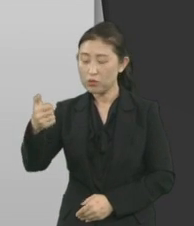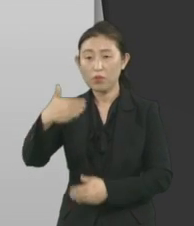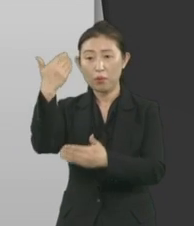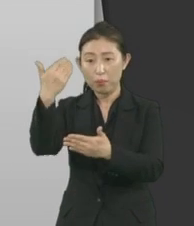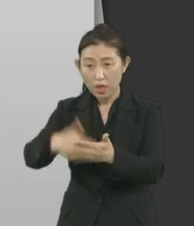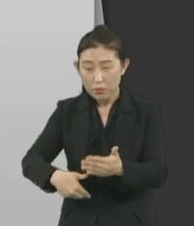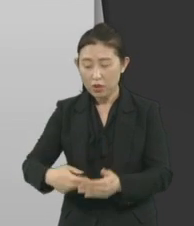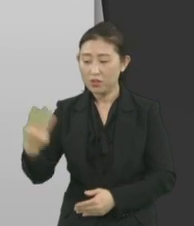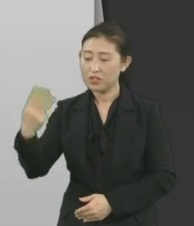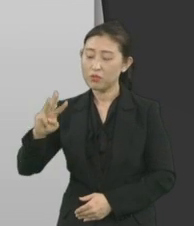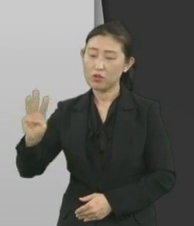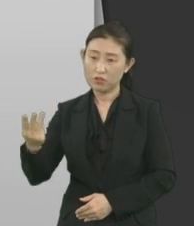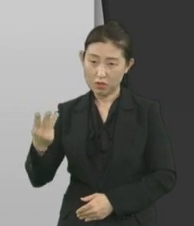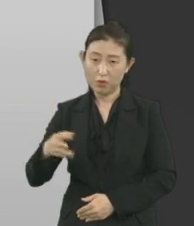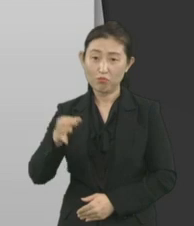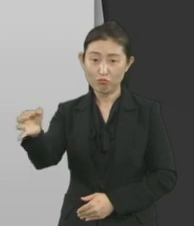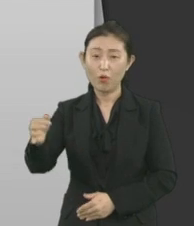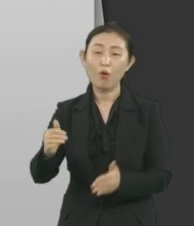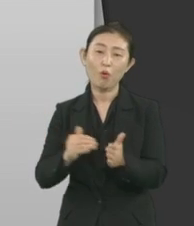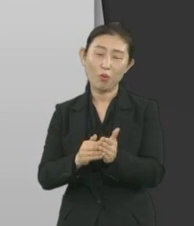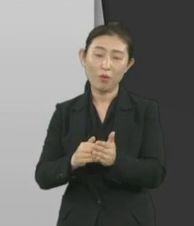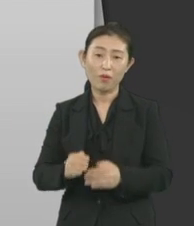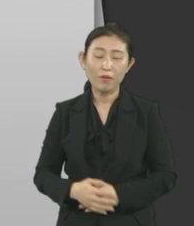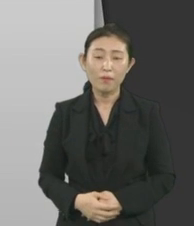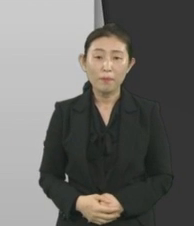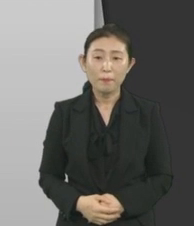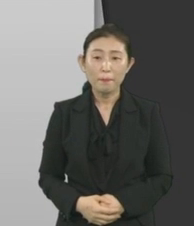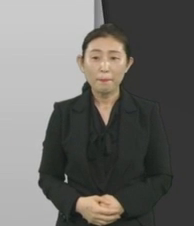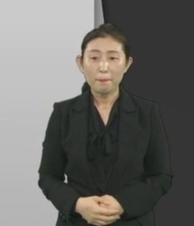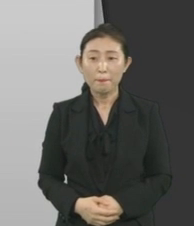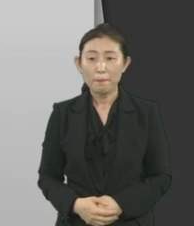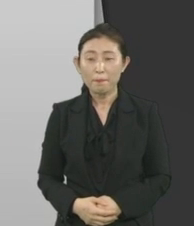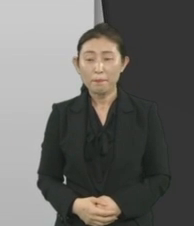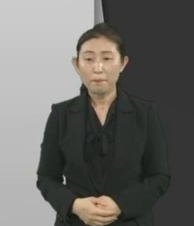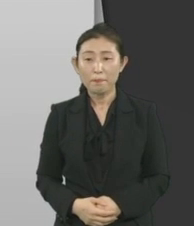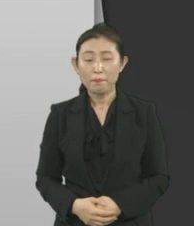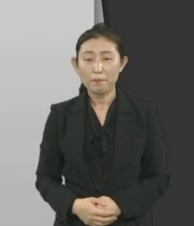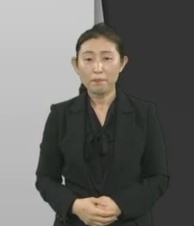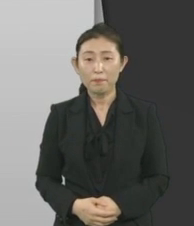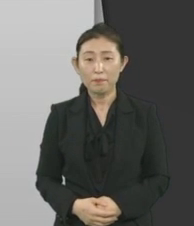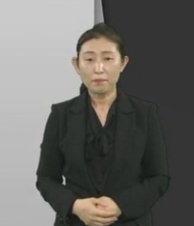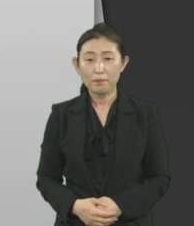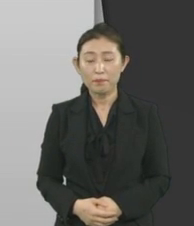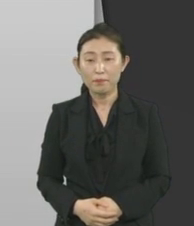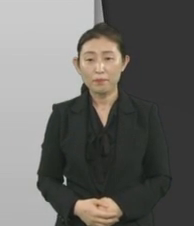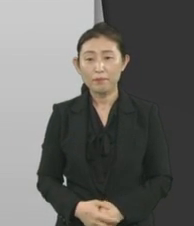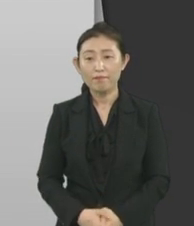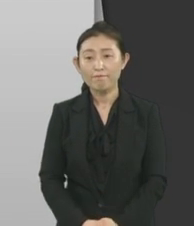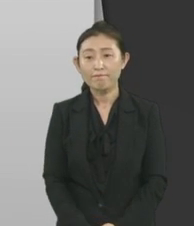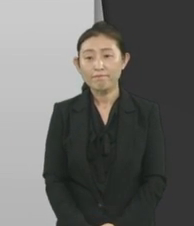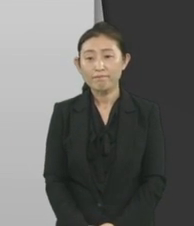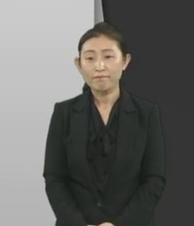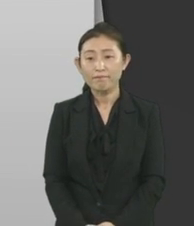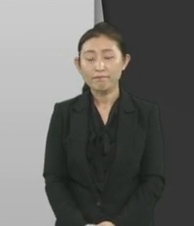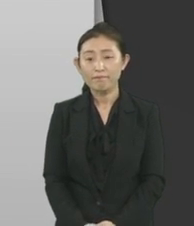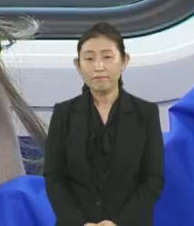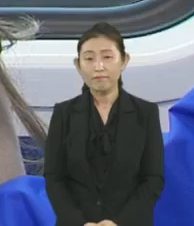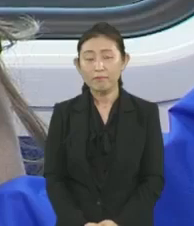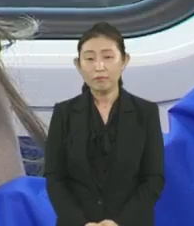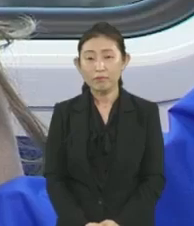환승 할인을 받으면 전철로 환승하며 지불하던 1,250원을 경감받아 3,300원만 내면